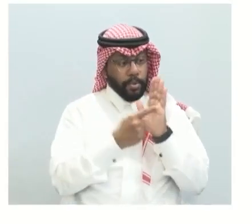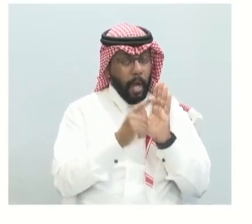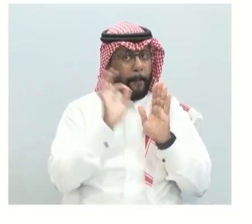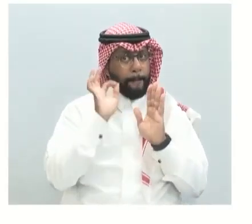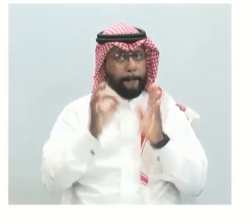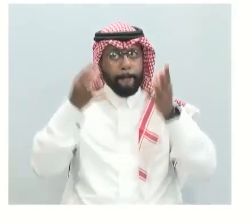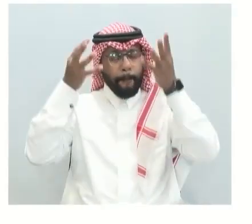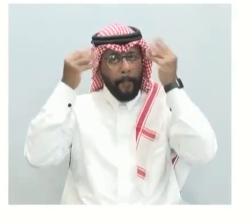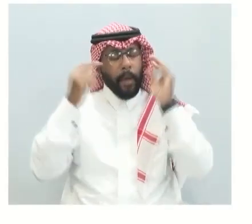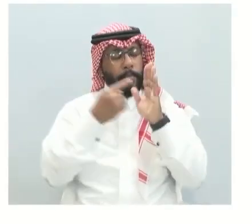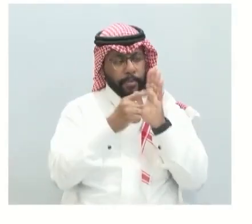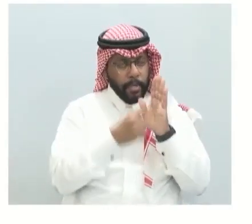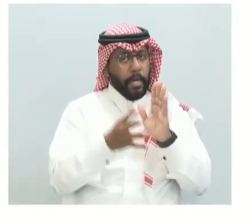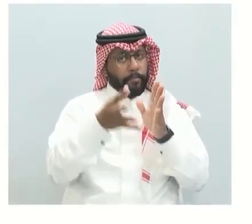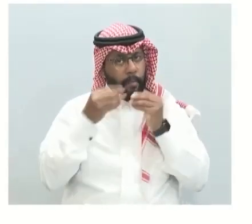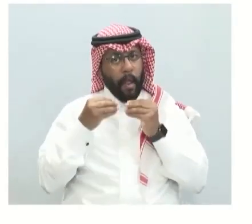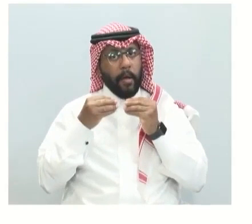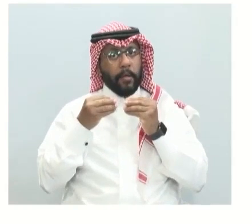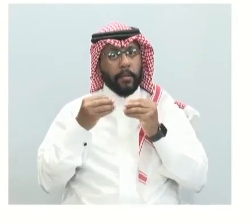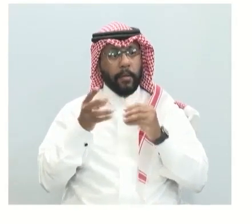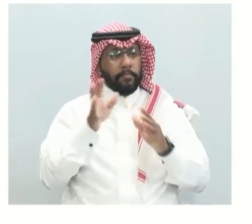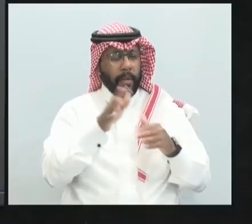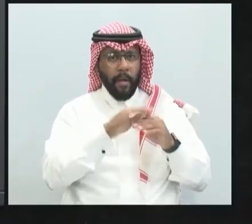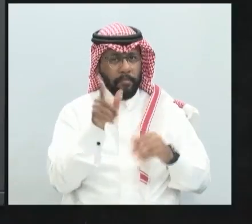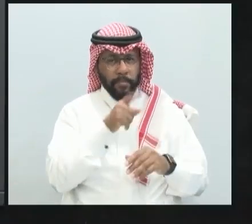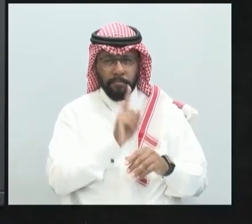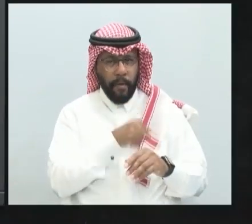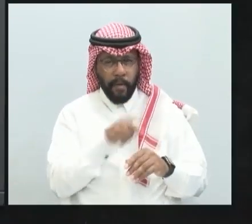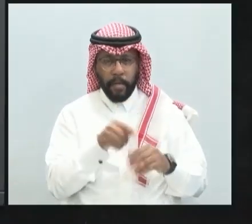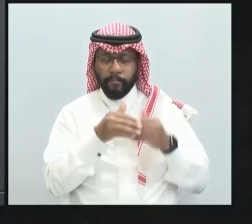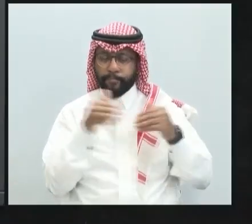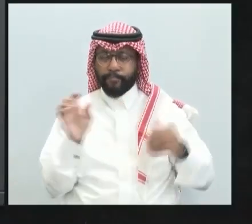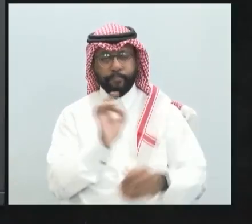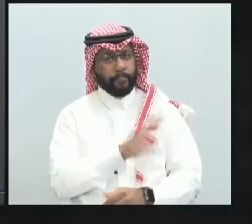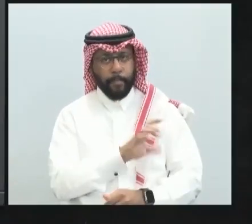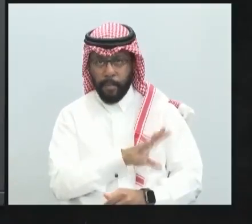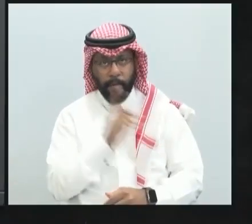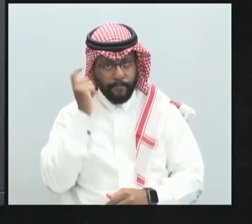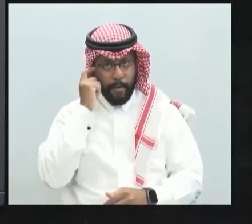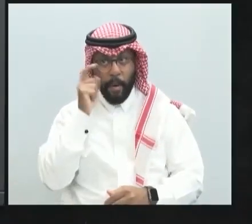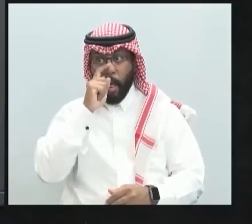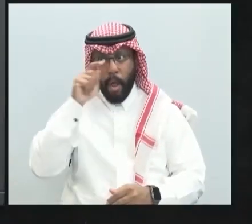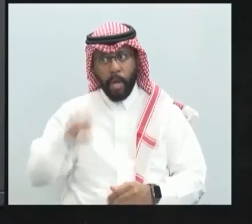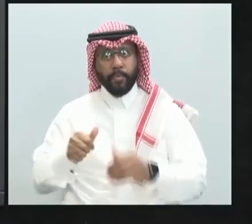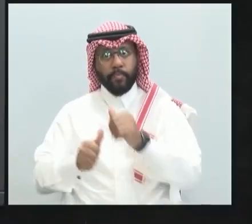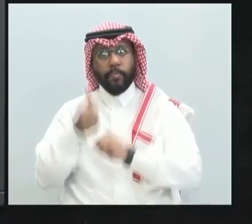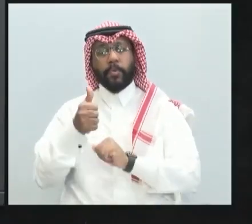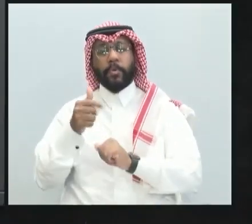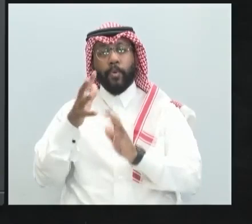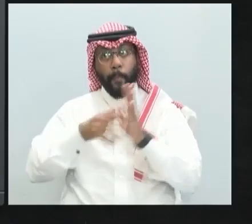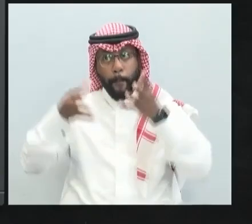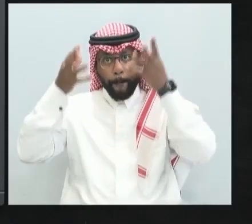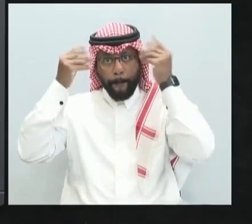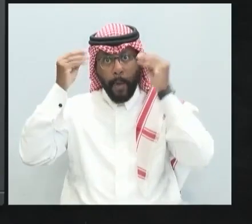صحه تلك المعلومات والاخبار على الانترنت اضافه الى سؤال من نثق فيهم او من المصادر الموثوقه فعلا فليسا كل